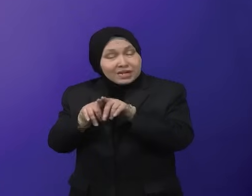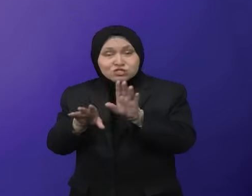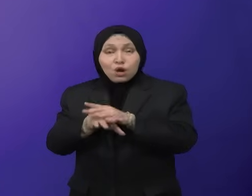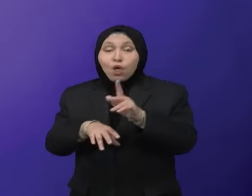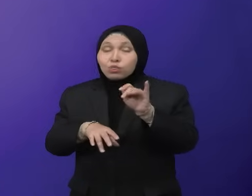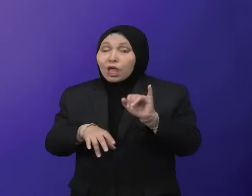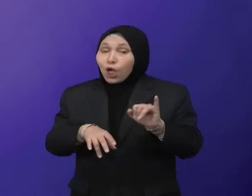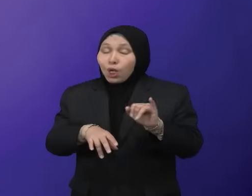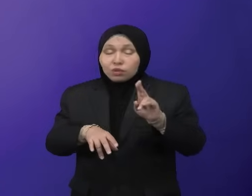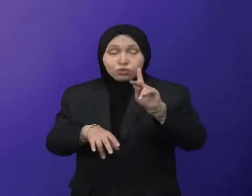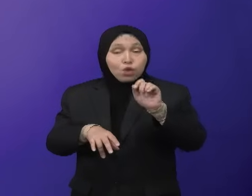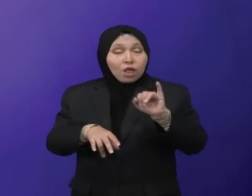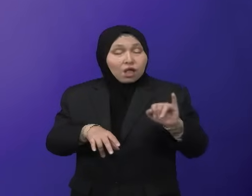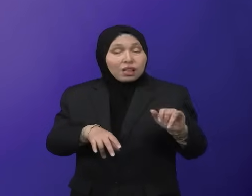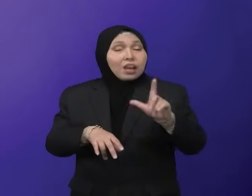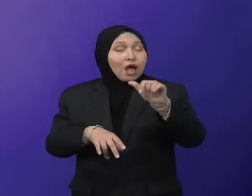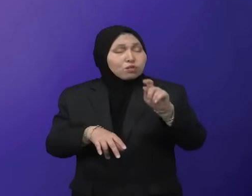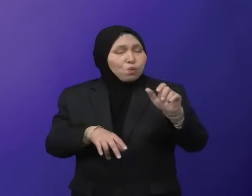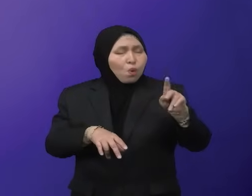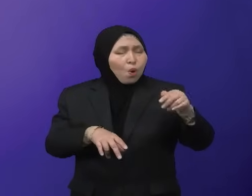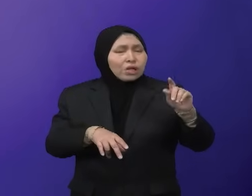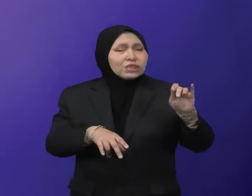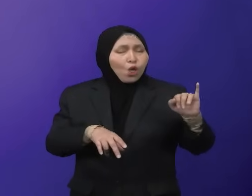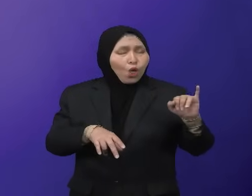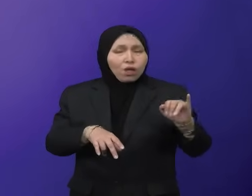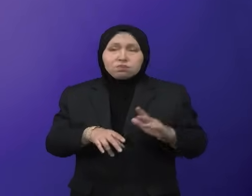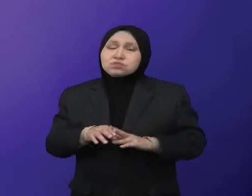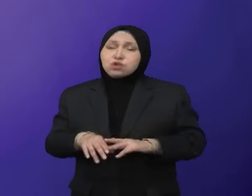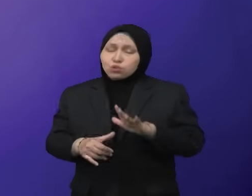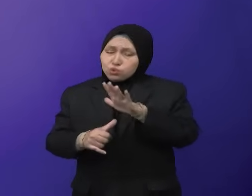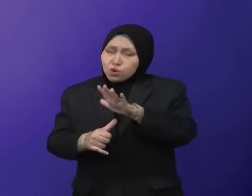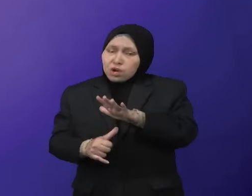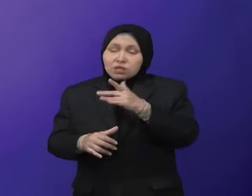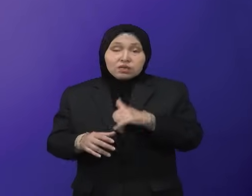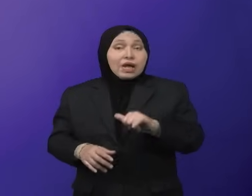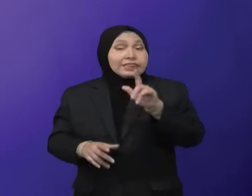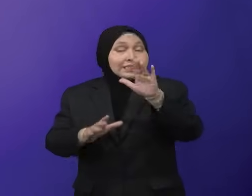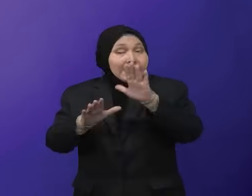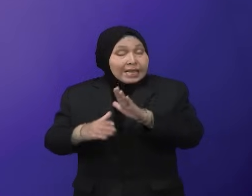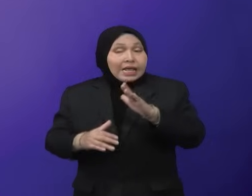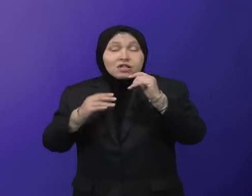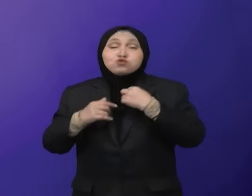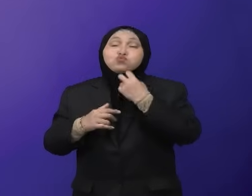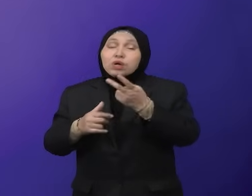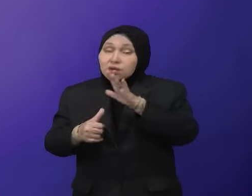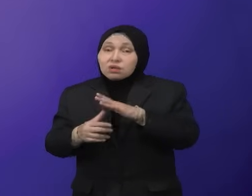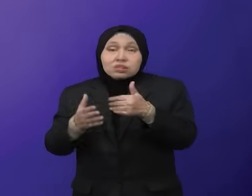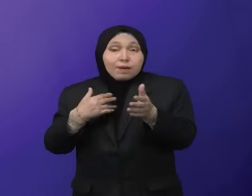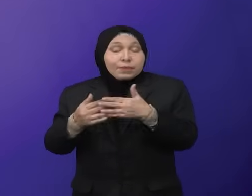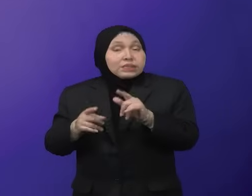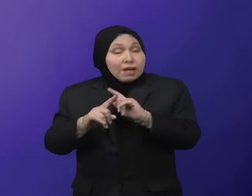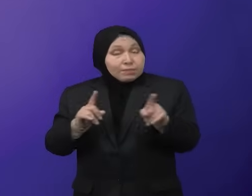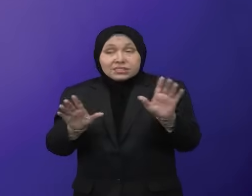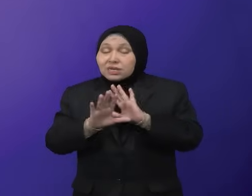tui. Wal malakum la tuqatil. Oh, tekan. Kalau tak tekan suara itu, tekan suara tak apa.